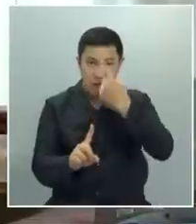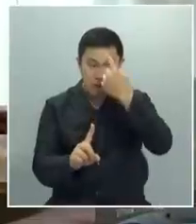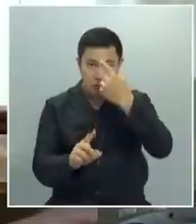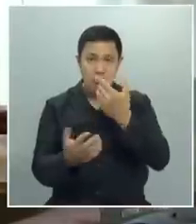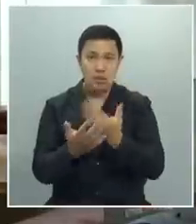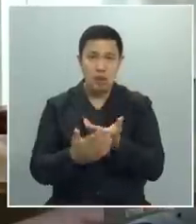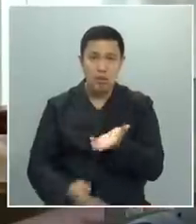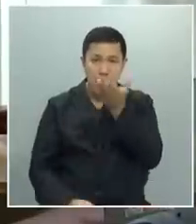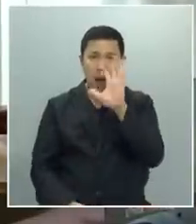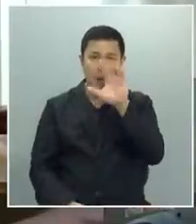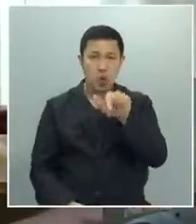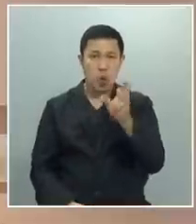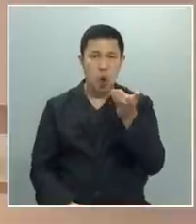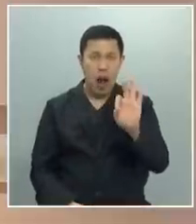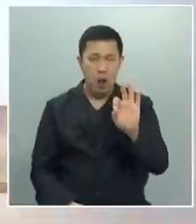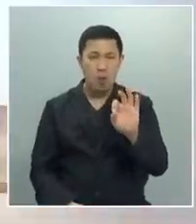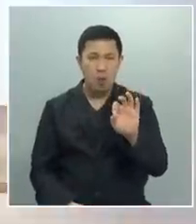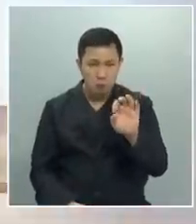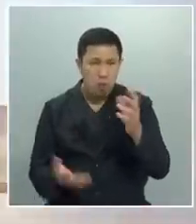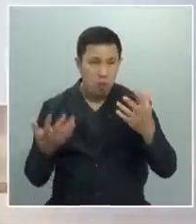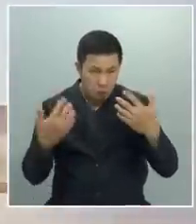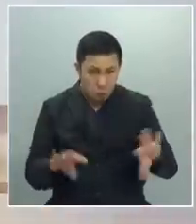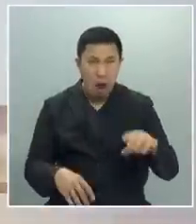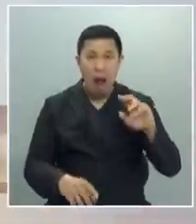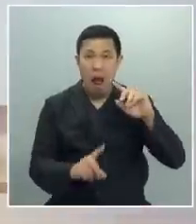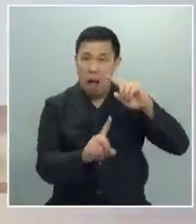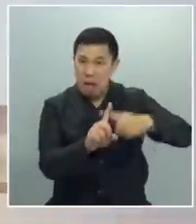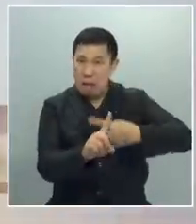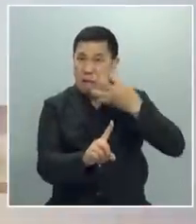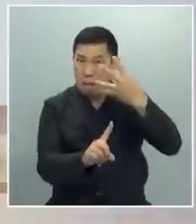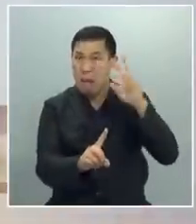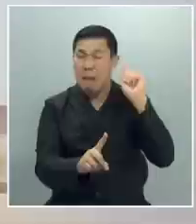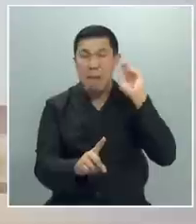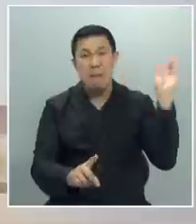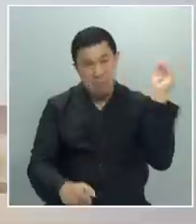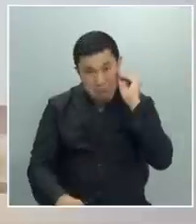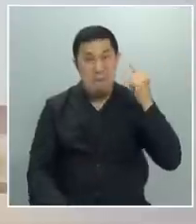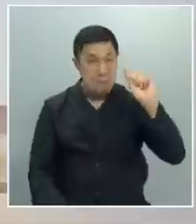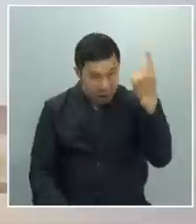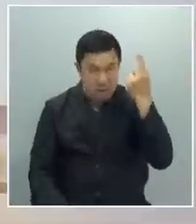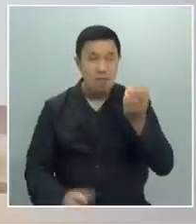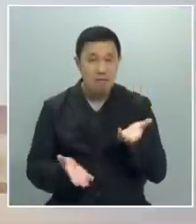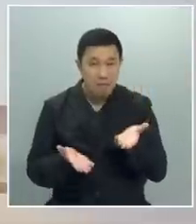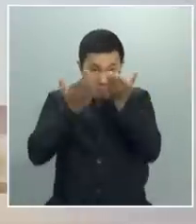แล้วคุณเกรียงไกรยังบอกได้ข่าวว่าหลังเมษายนจะอีกดอกนึง